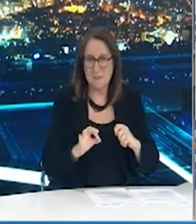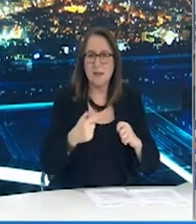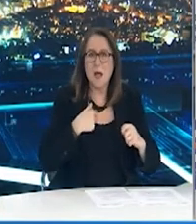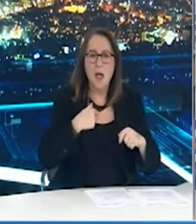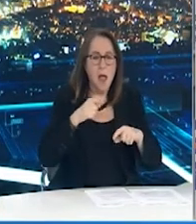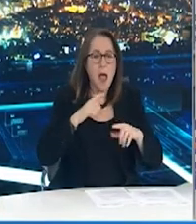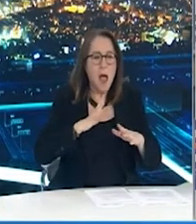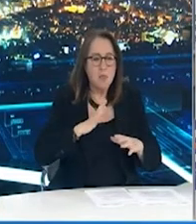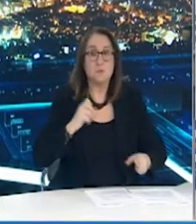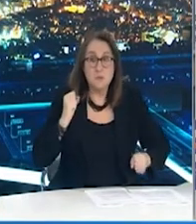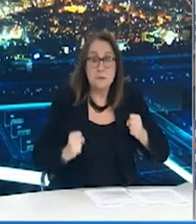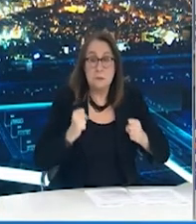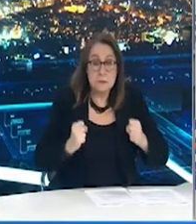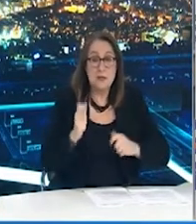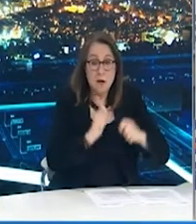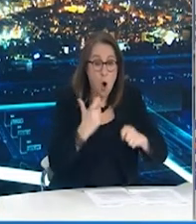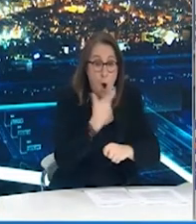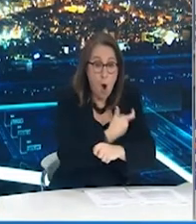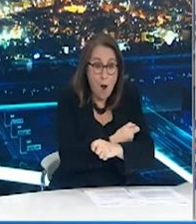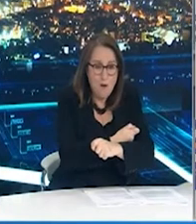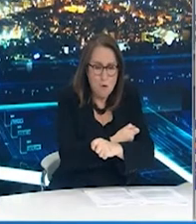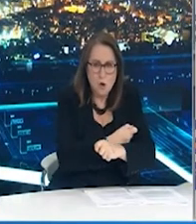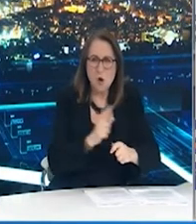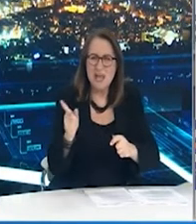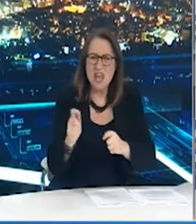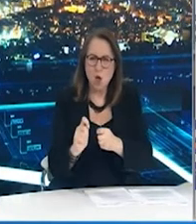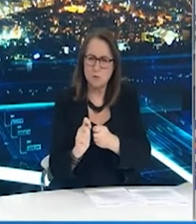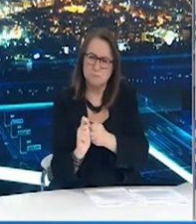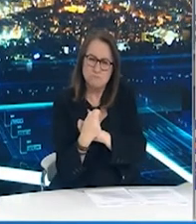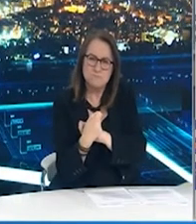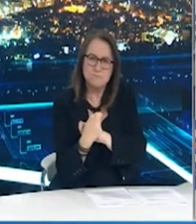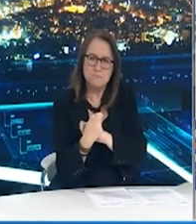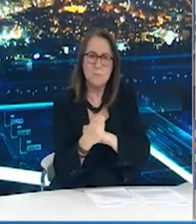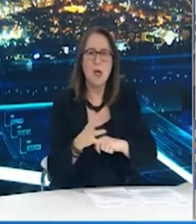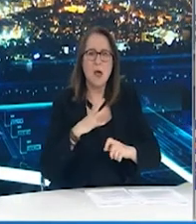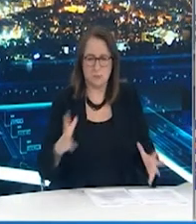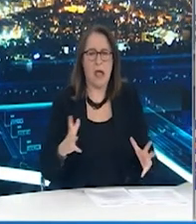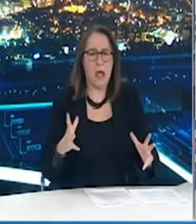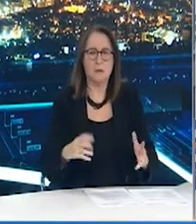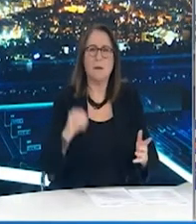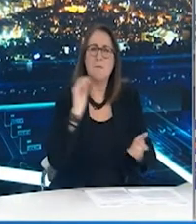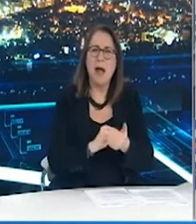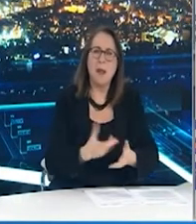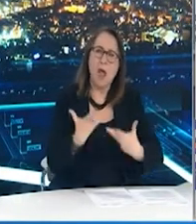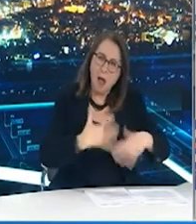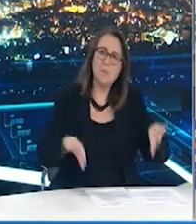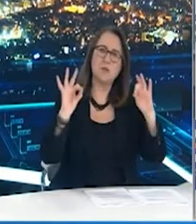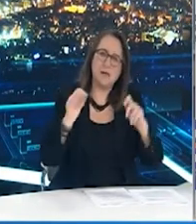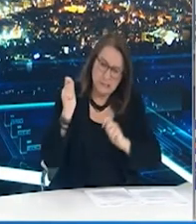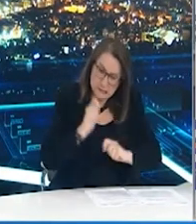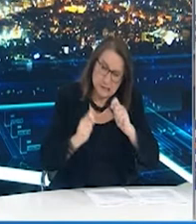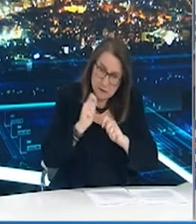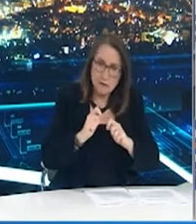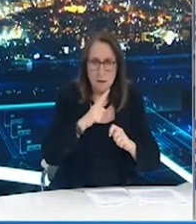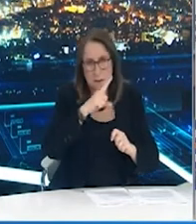ότι παρά την σημερινή επιδημιολογική εικόνα, μια μείωση του επιδημιολογικού φορτίου θα μας επιτρέψει μέσα στις επόμενες εβδομάδες